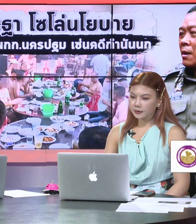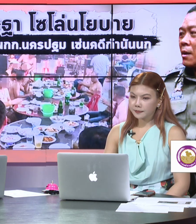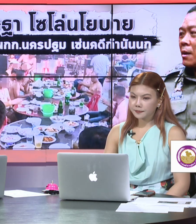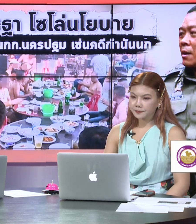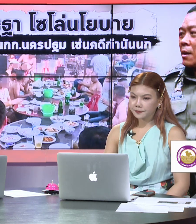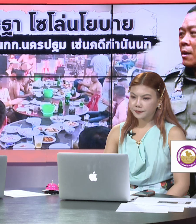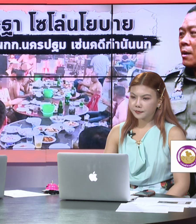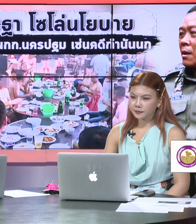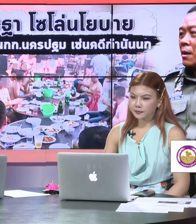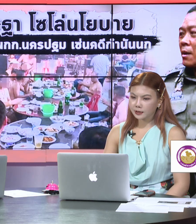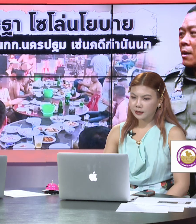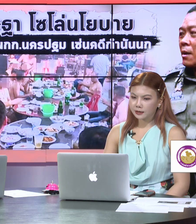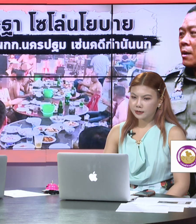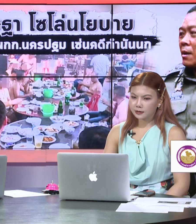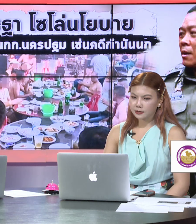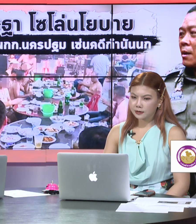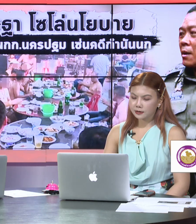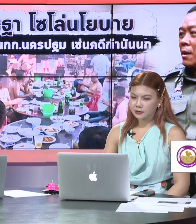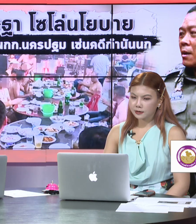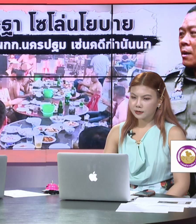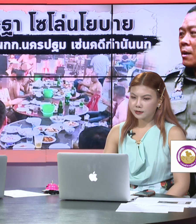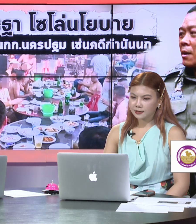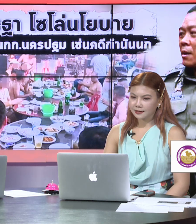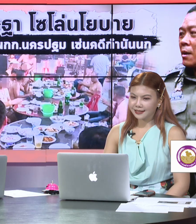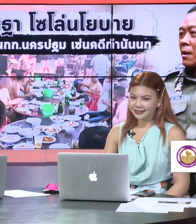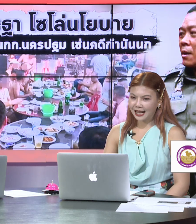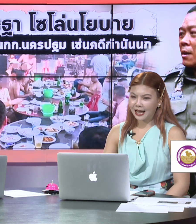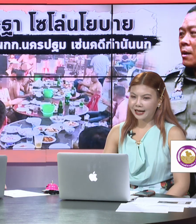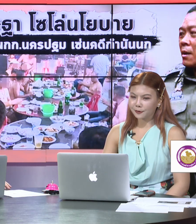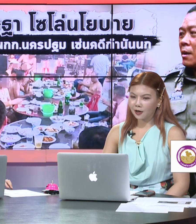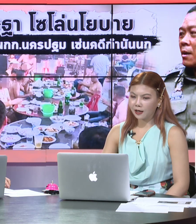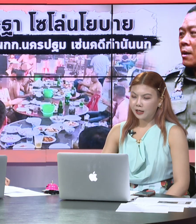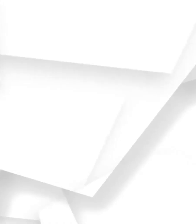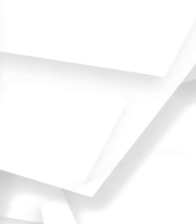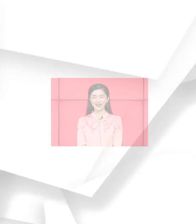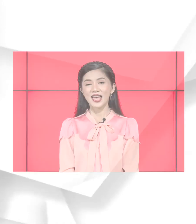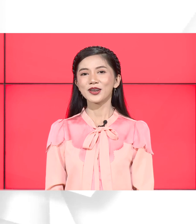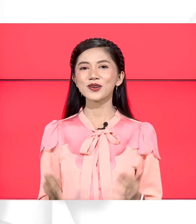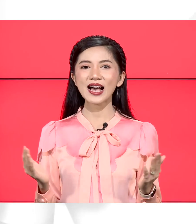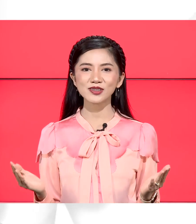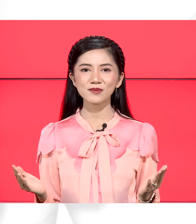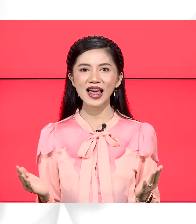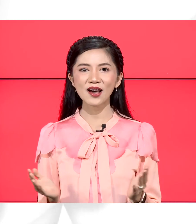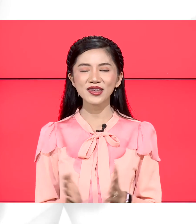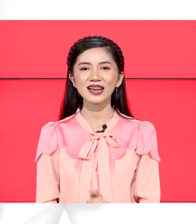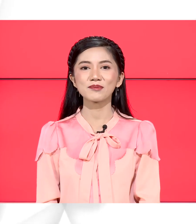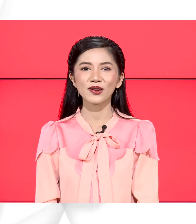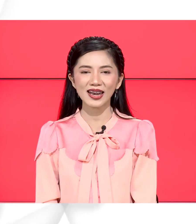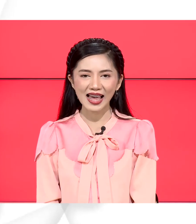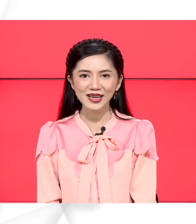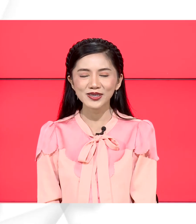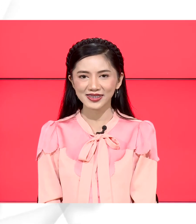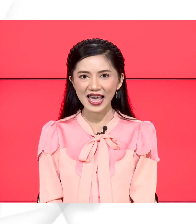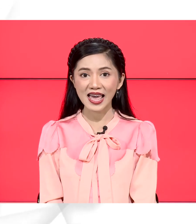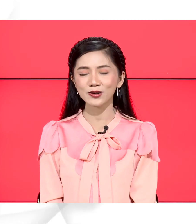รอเรื่องนี้ก็รอก่อนเนาะรอให้เขาทำงานรอให้เขาทำงานสักนิดนึงใช่ค่ะคุณก็ดูข่าวจบแล้วอย่าลืมกด